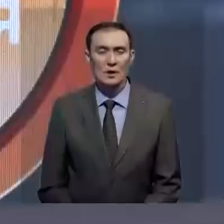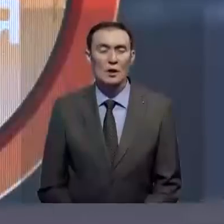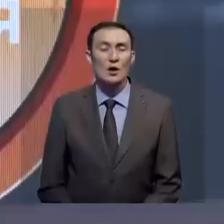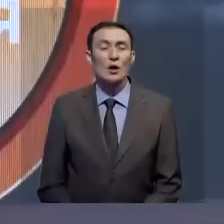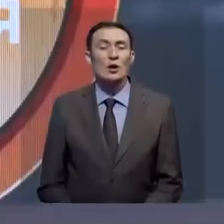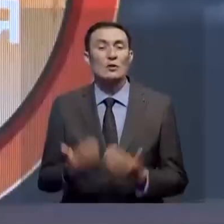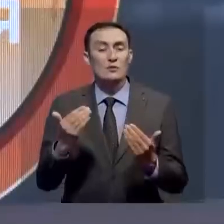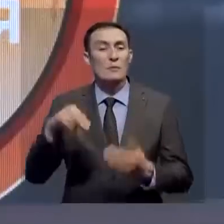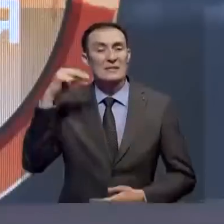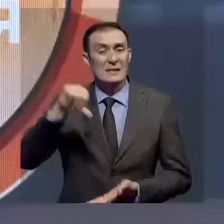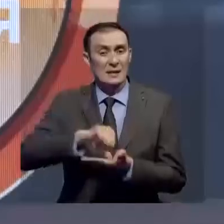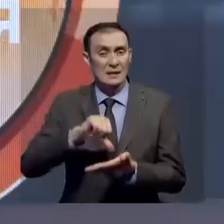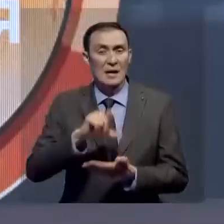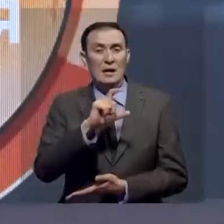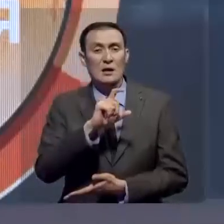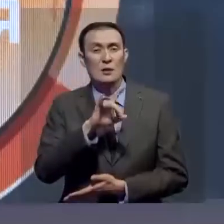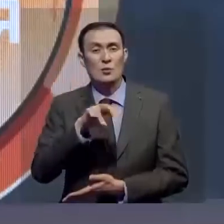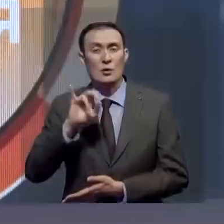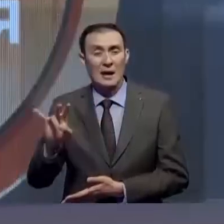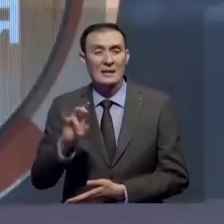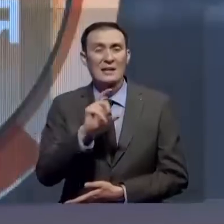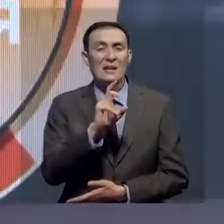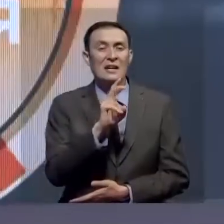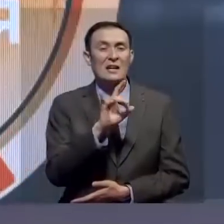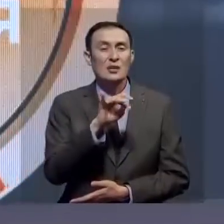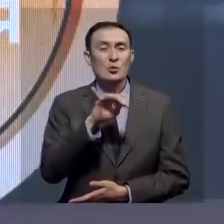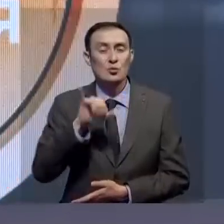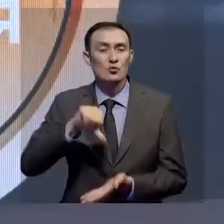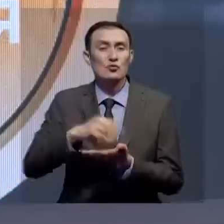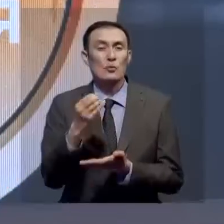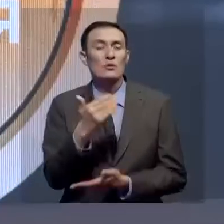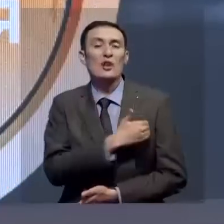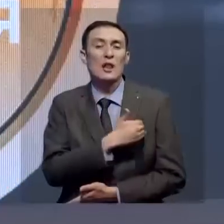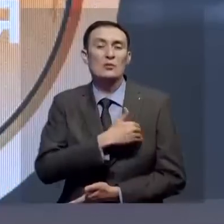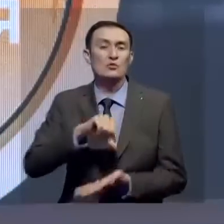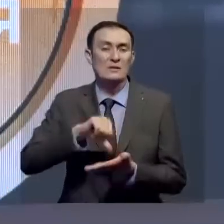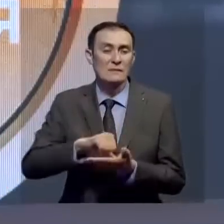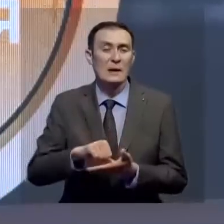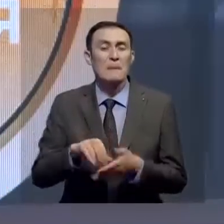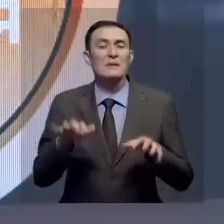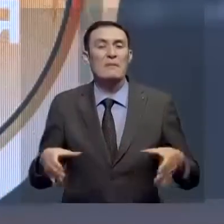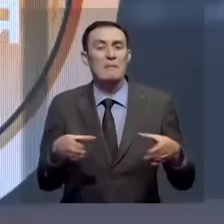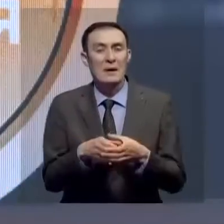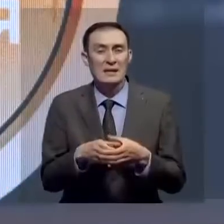Помимо действующего президента Эрдогана и Кемаля Кылыч-Дароглу, участвовать в гонке изъявили желание председатель партии Мемлекет